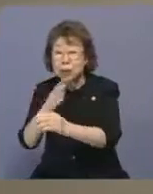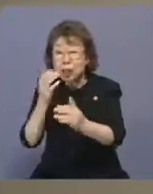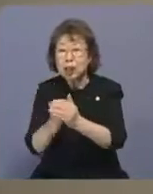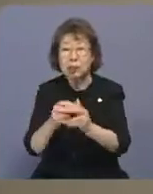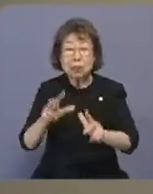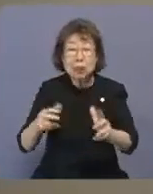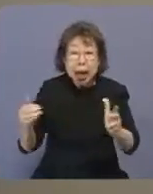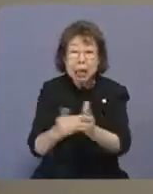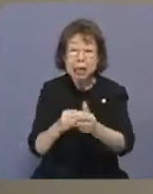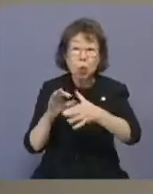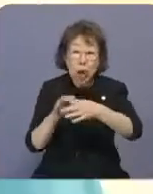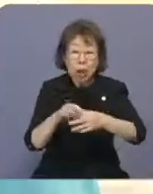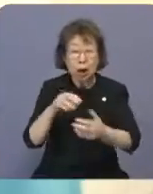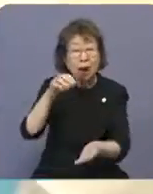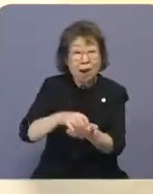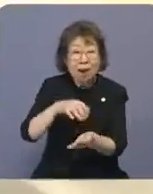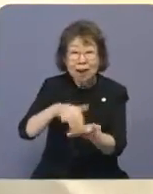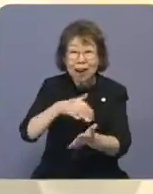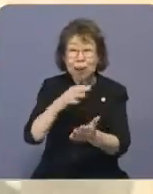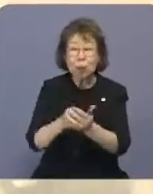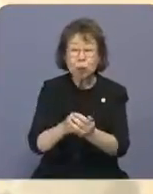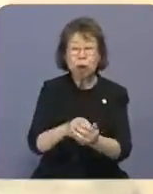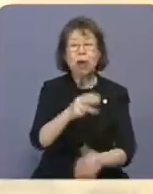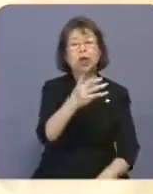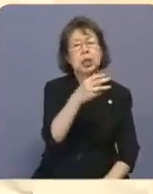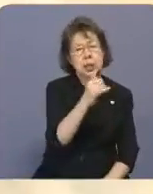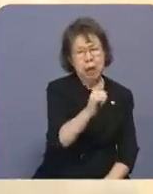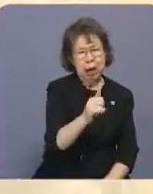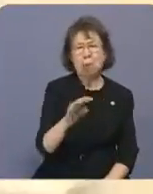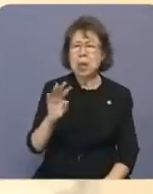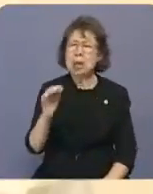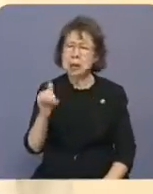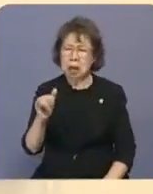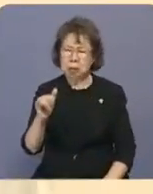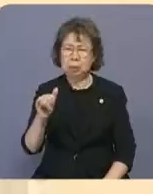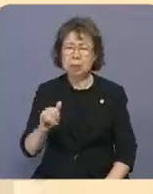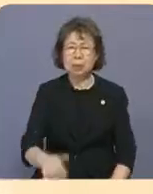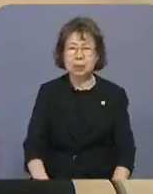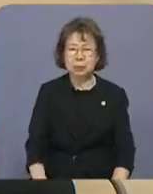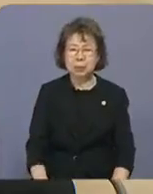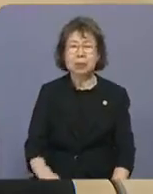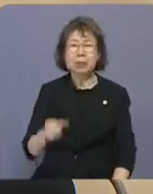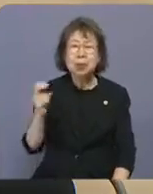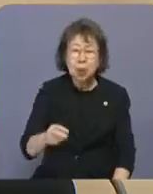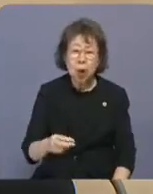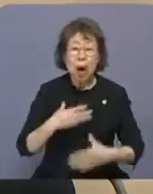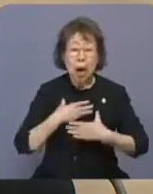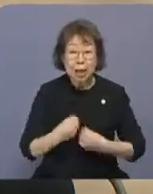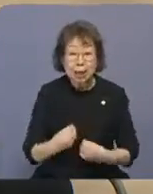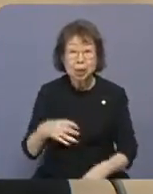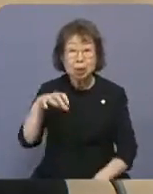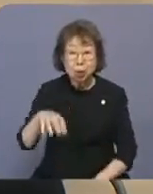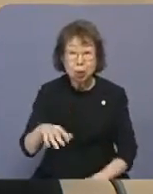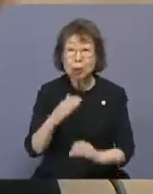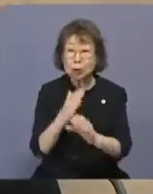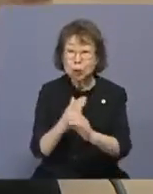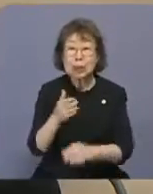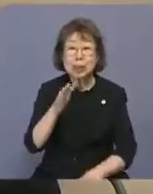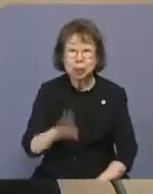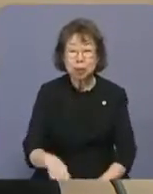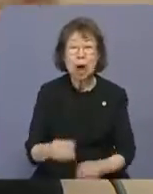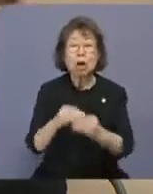지금까지 관련 누적 확진 자수는 각각 8명 4명입니다 상대적으로 안정세를 유지하고 있지만